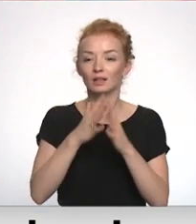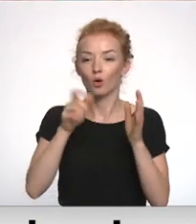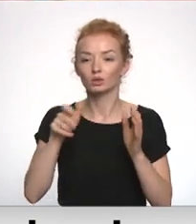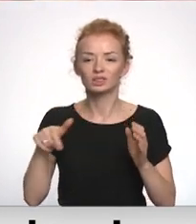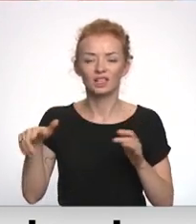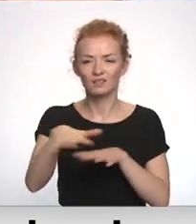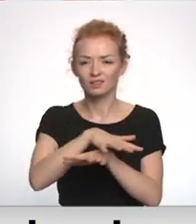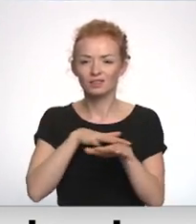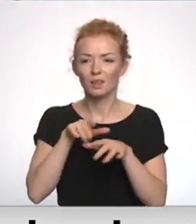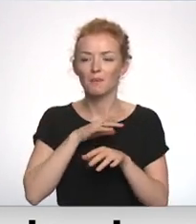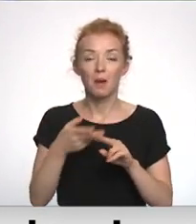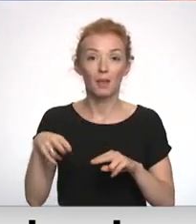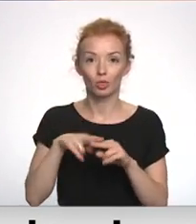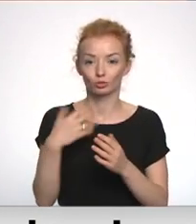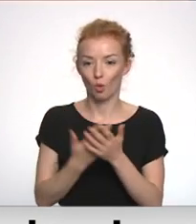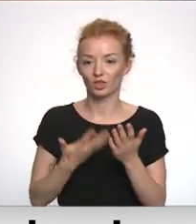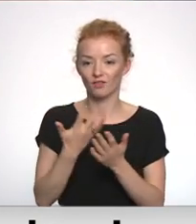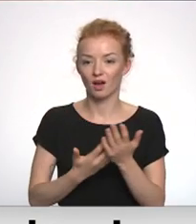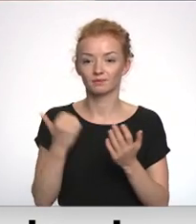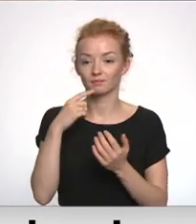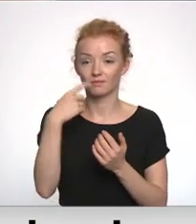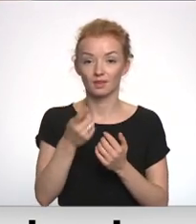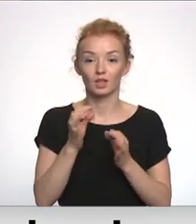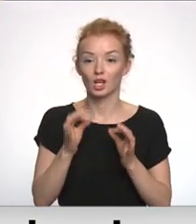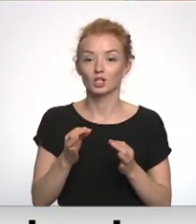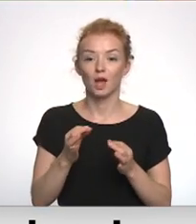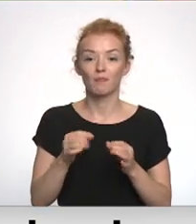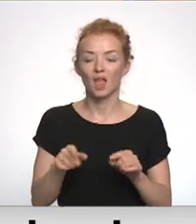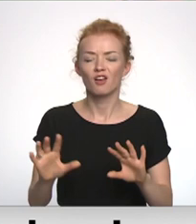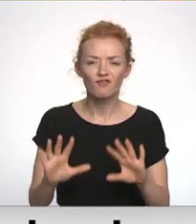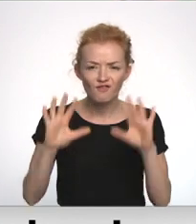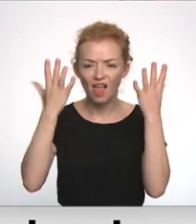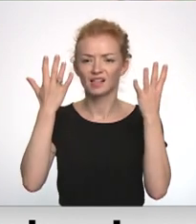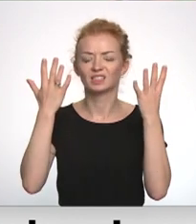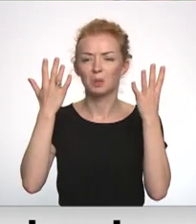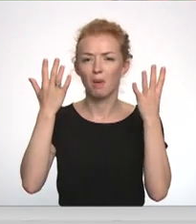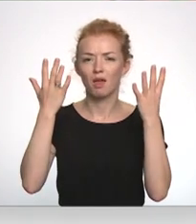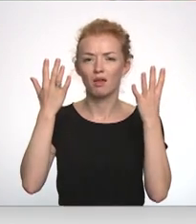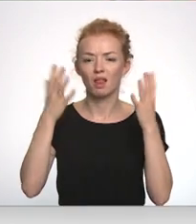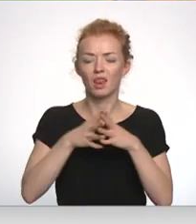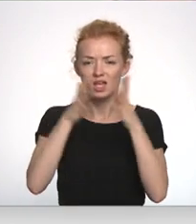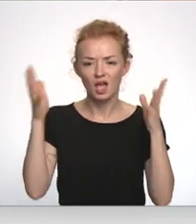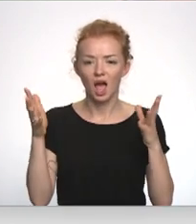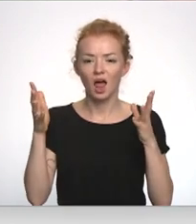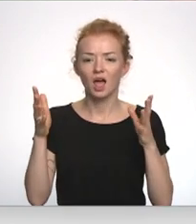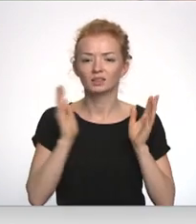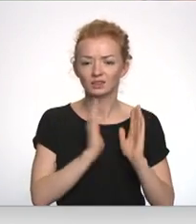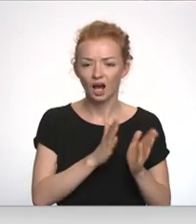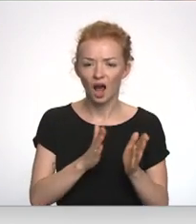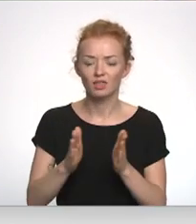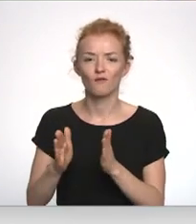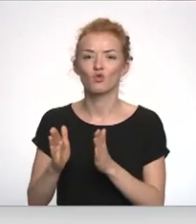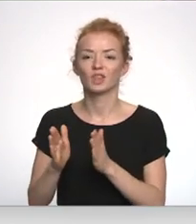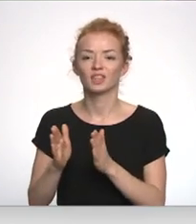bija papildus motivācija. Es teiktu apbrīnojams – lielā veiksme, gan lielā